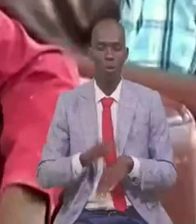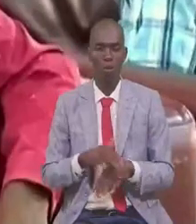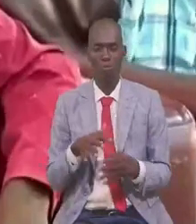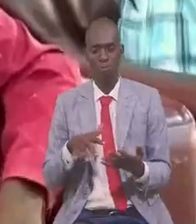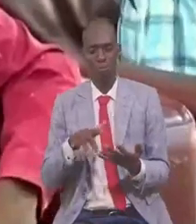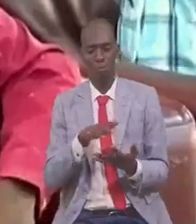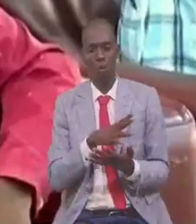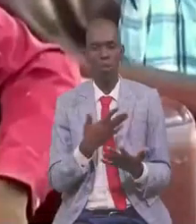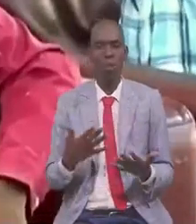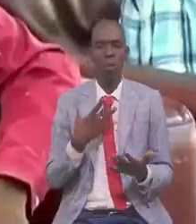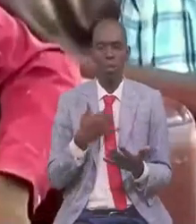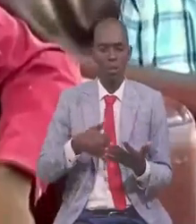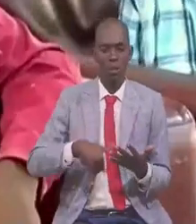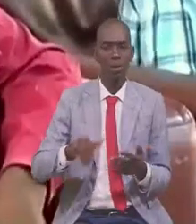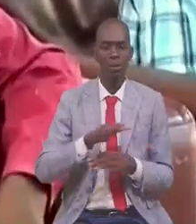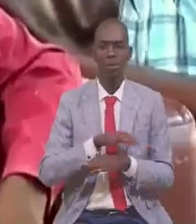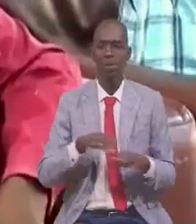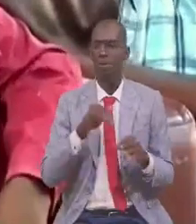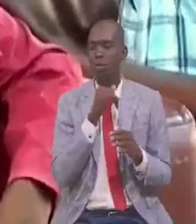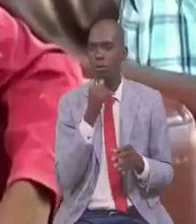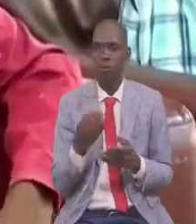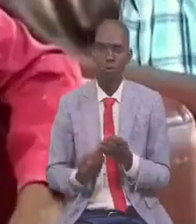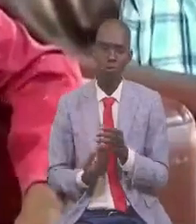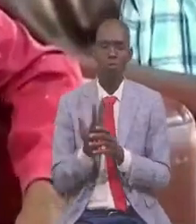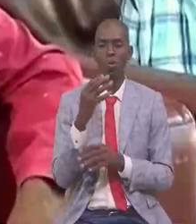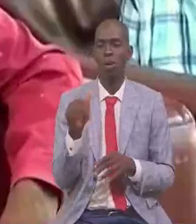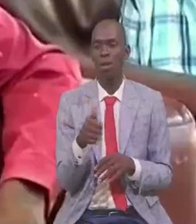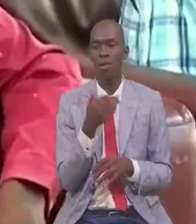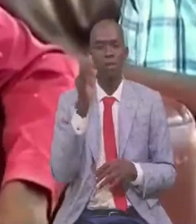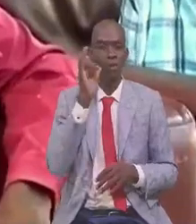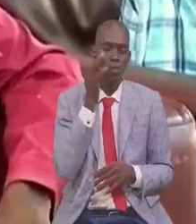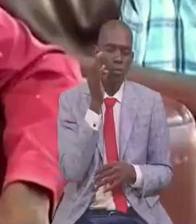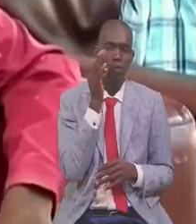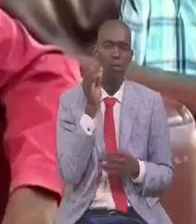ne produisent rien du tout? Dans votre ministère,